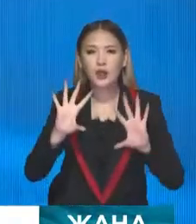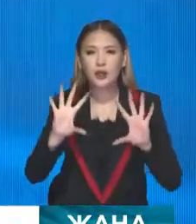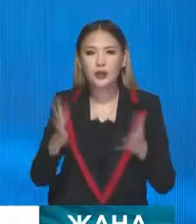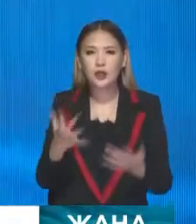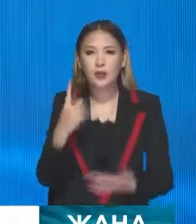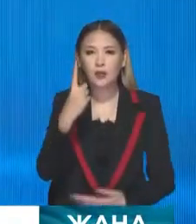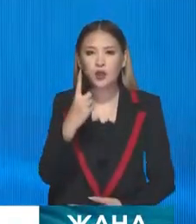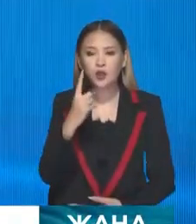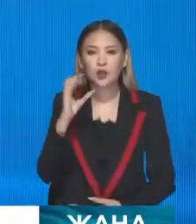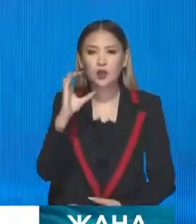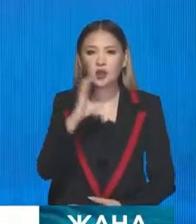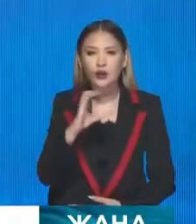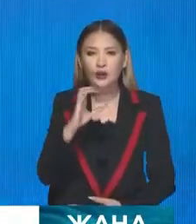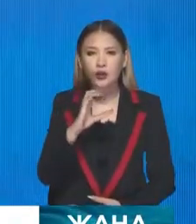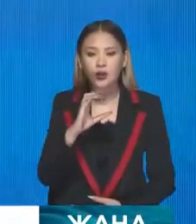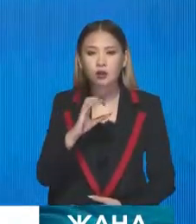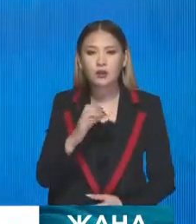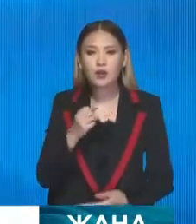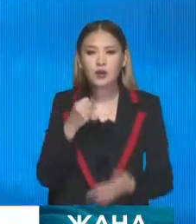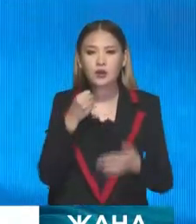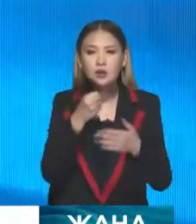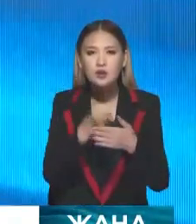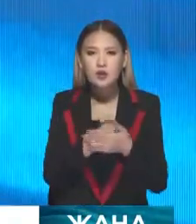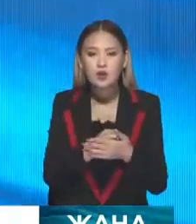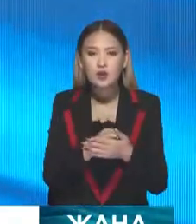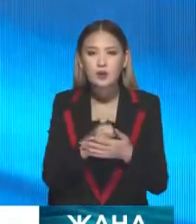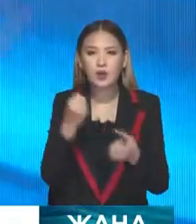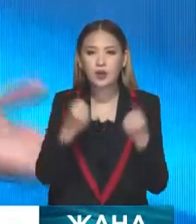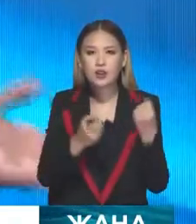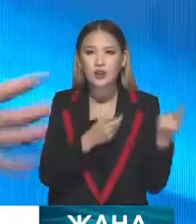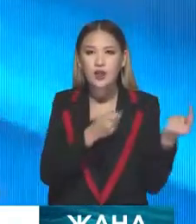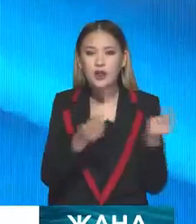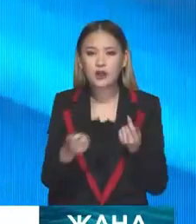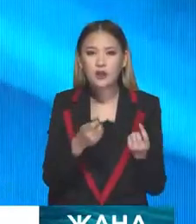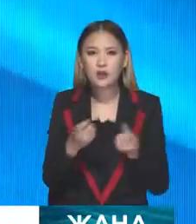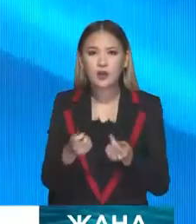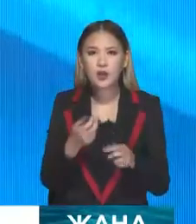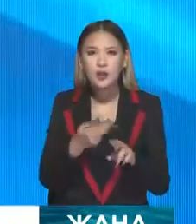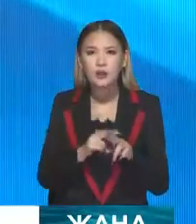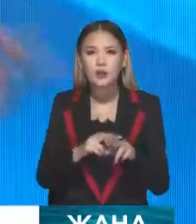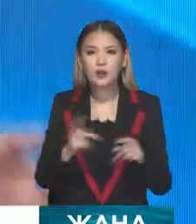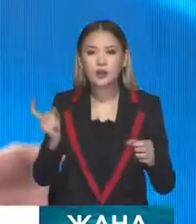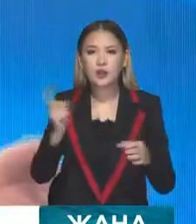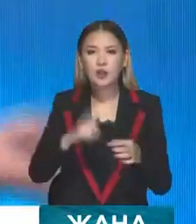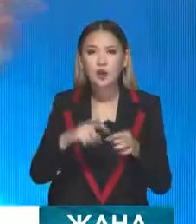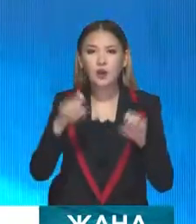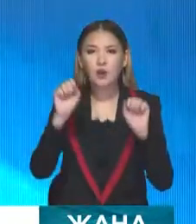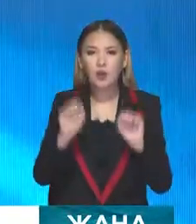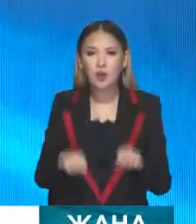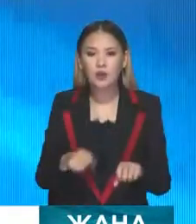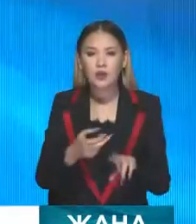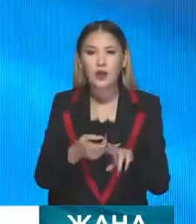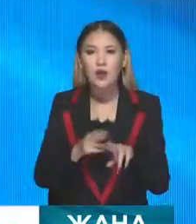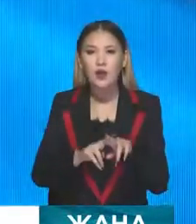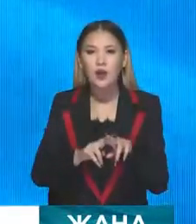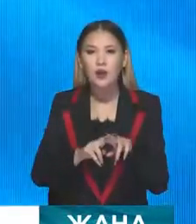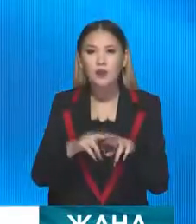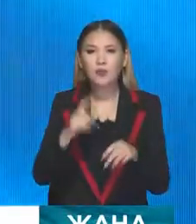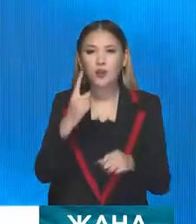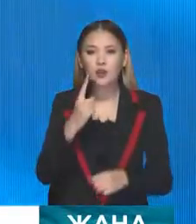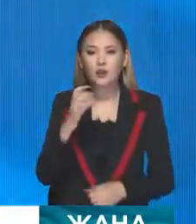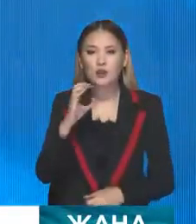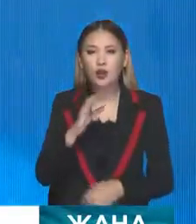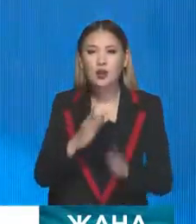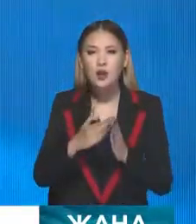1-ші қыркүйекке дейін әкелінген көліктер болса, яғни олар тіркеуге болады, ал 1-ші қыркүйектен кейін алып